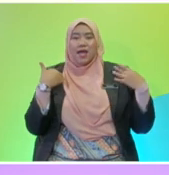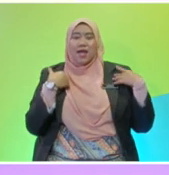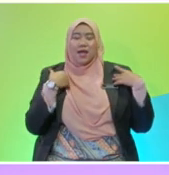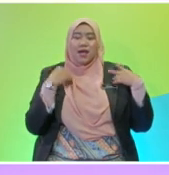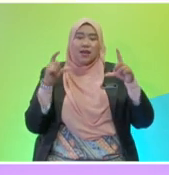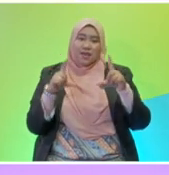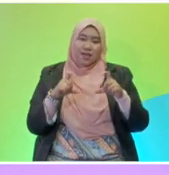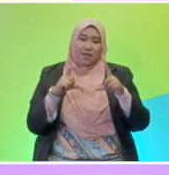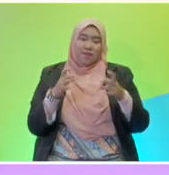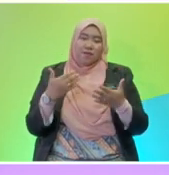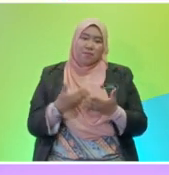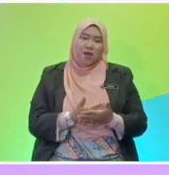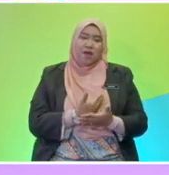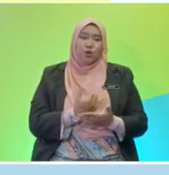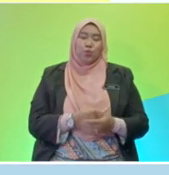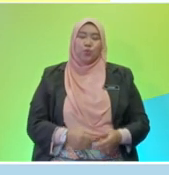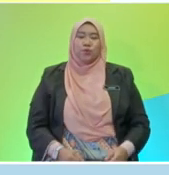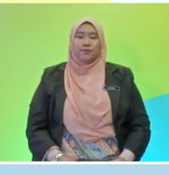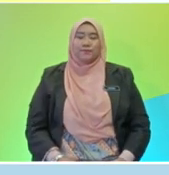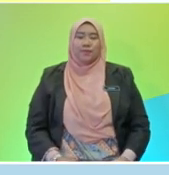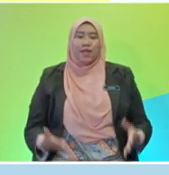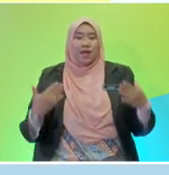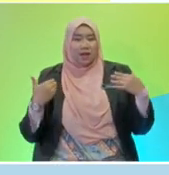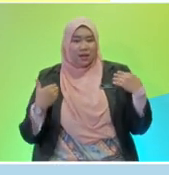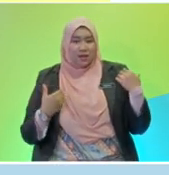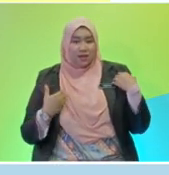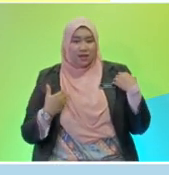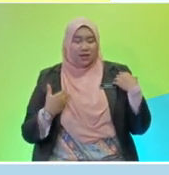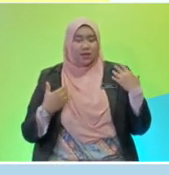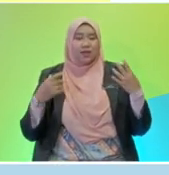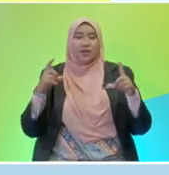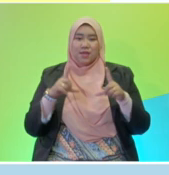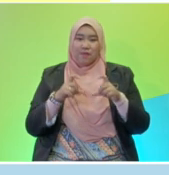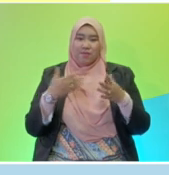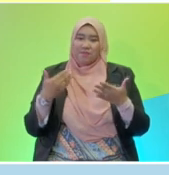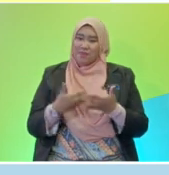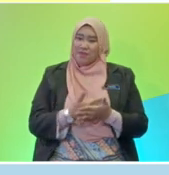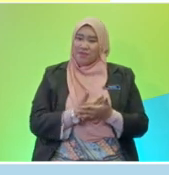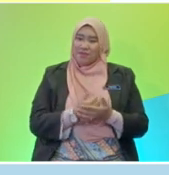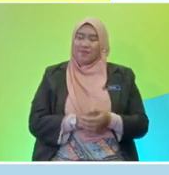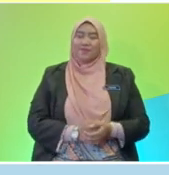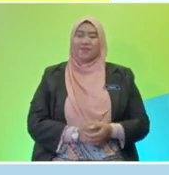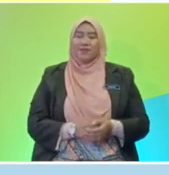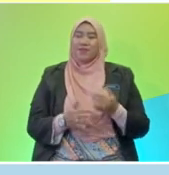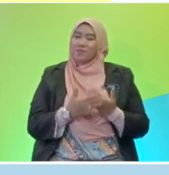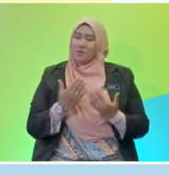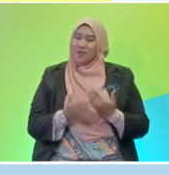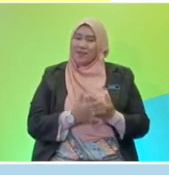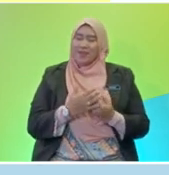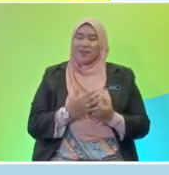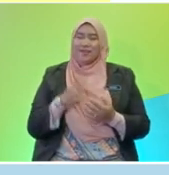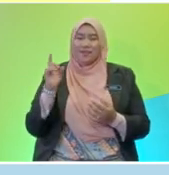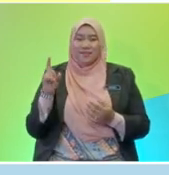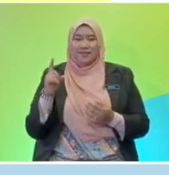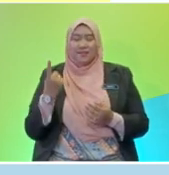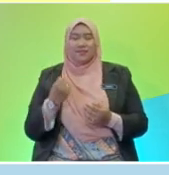baru HD ada kamera baru mudah kayak nya namanya hadis-hadi